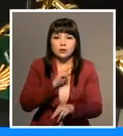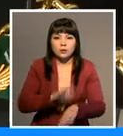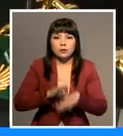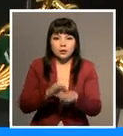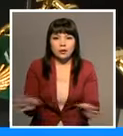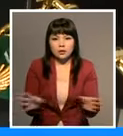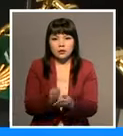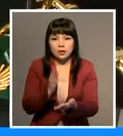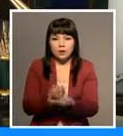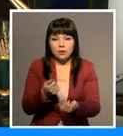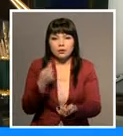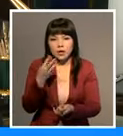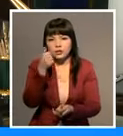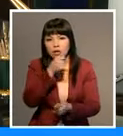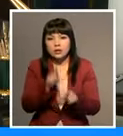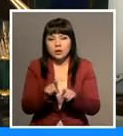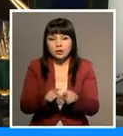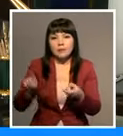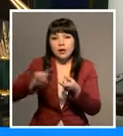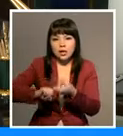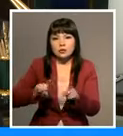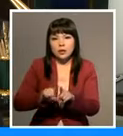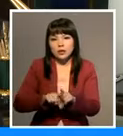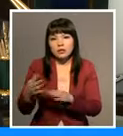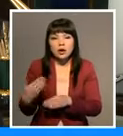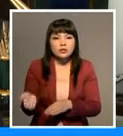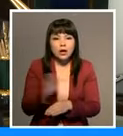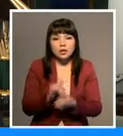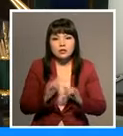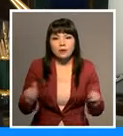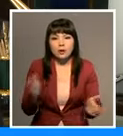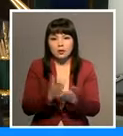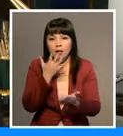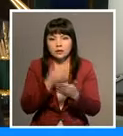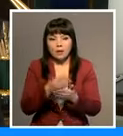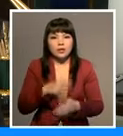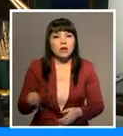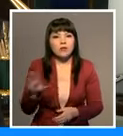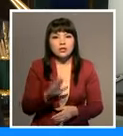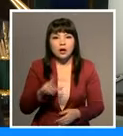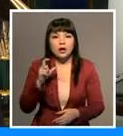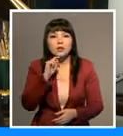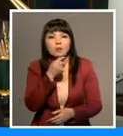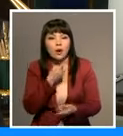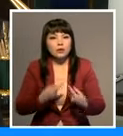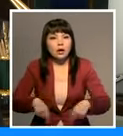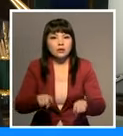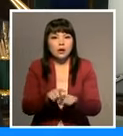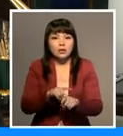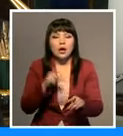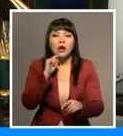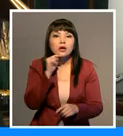жатырмыз. Әсіресе соңғы 1-2 жылдың көлемінде байланысымыз жан-жақты дамып келеді. Себебі Еуразиялық экономикалық одақ аясында